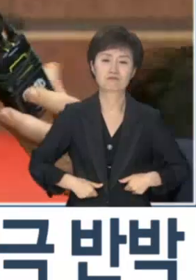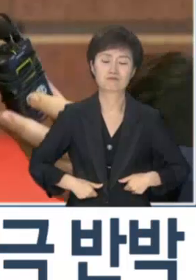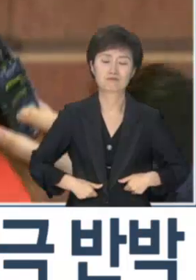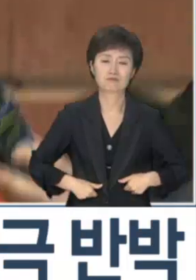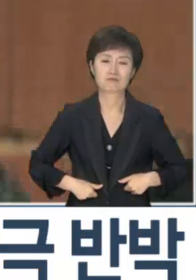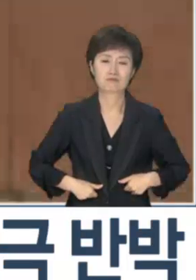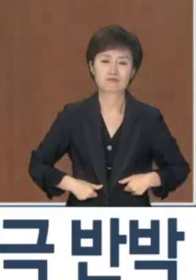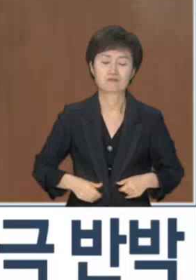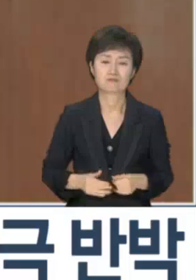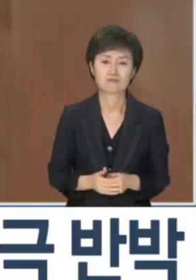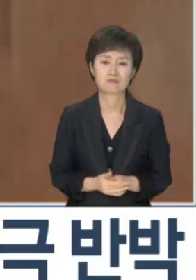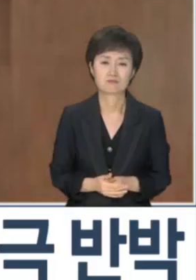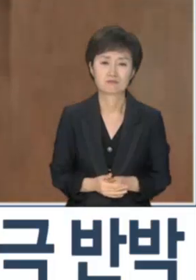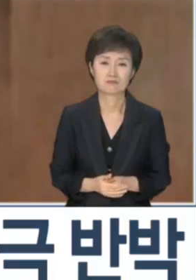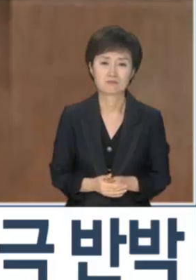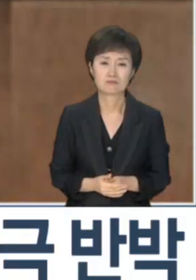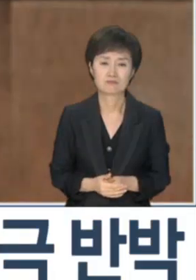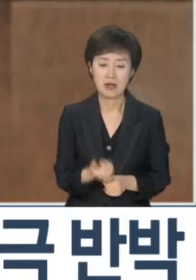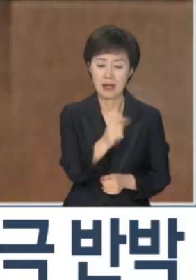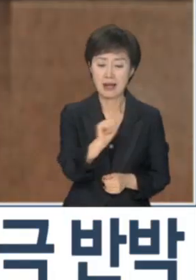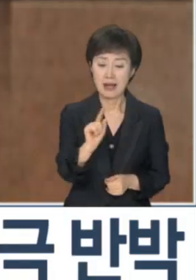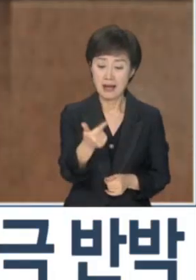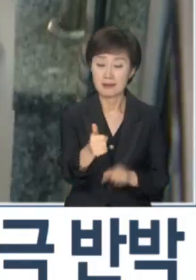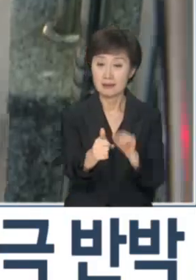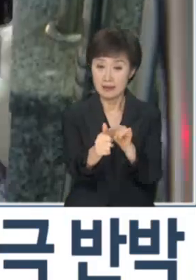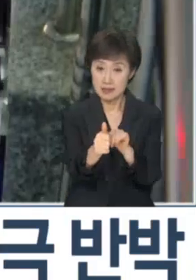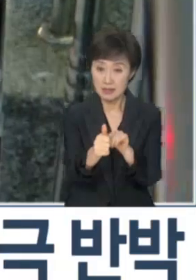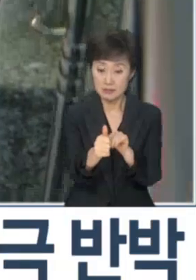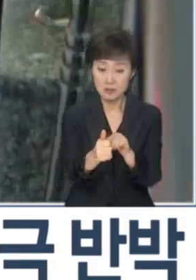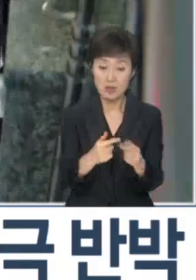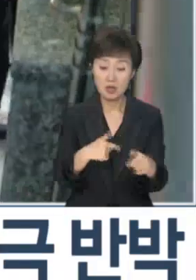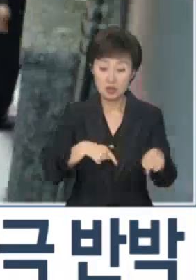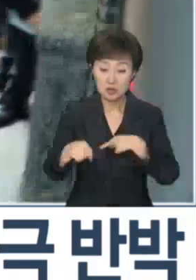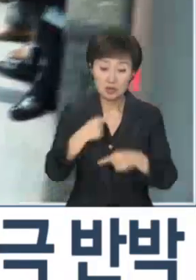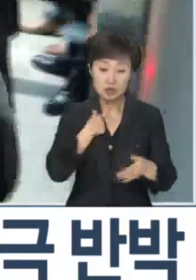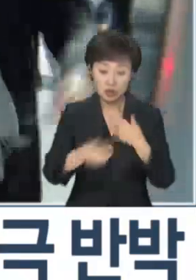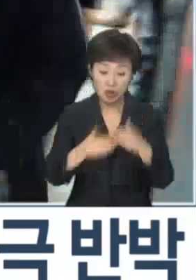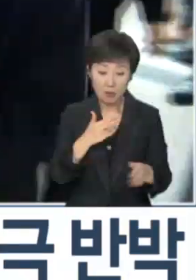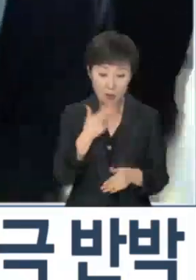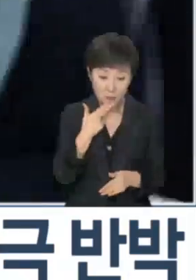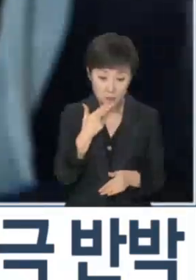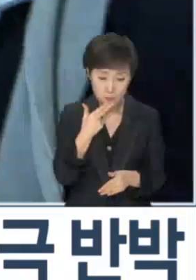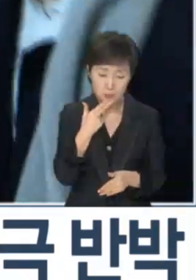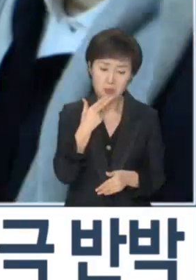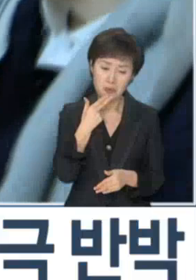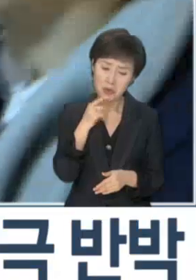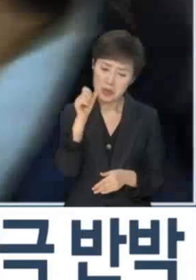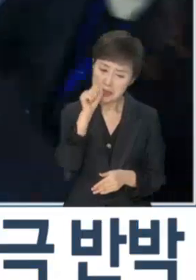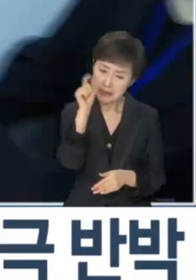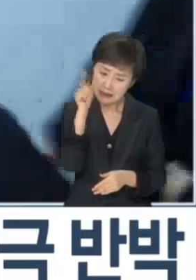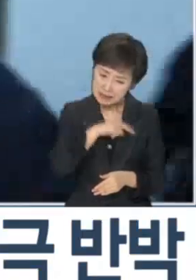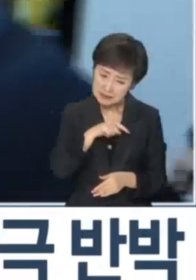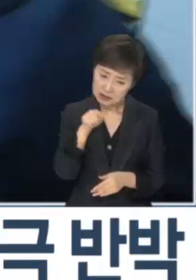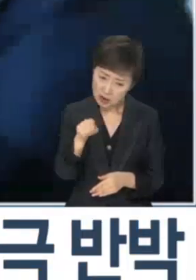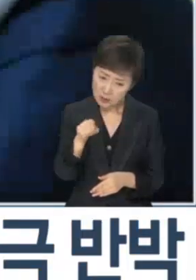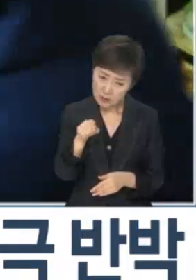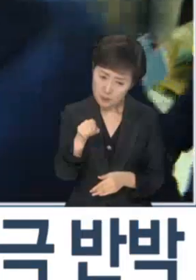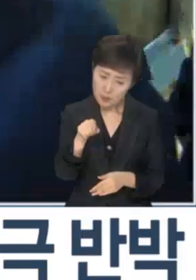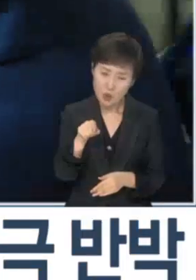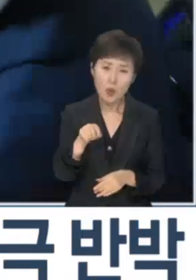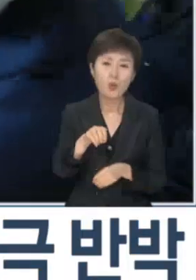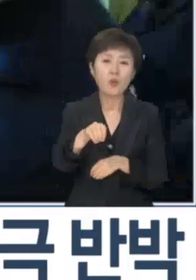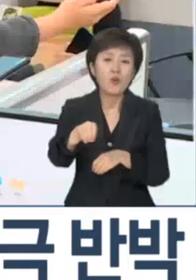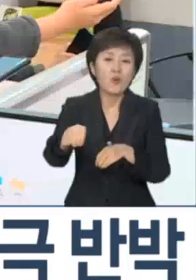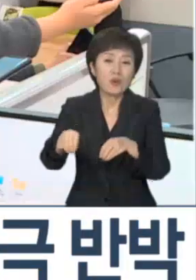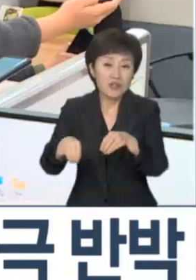보여지는 겁니다. 그렇기 때문에 저는 한동훈 법무부 장관이 경험이 없다 그런 것도 약점이 될 수도 있지만 오히려 뉴 노멀